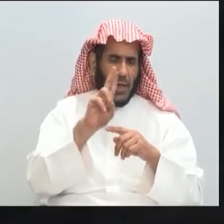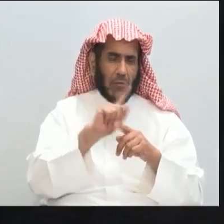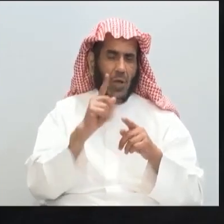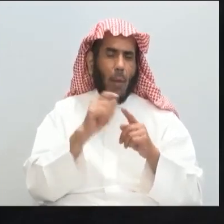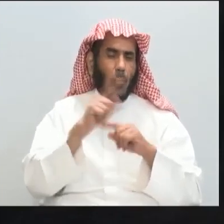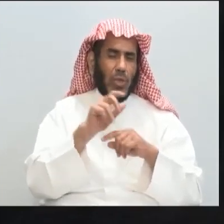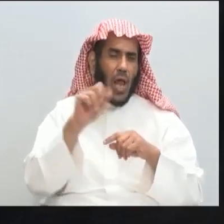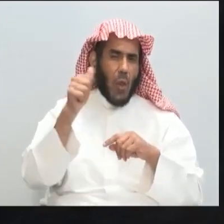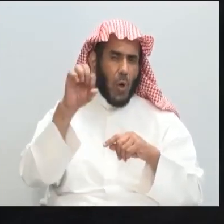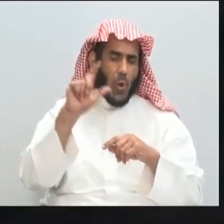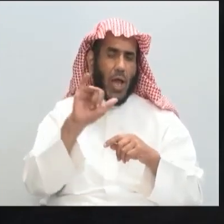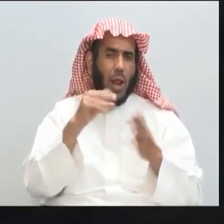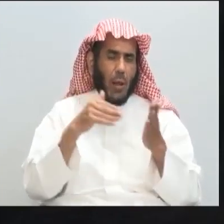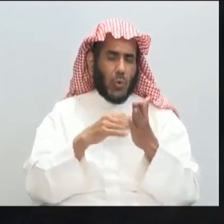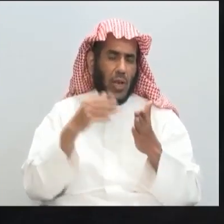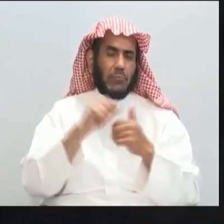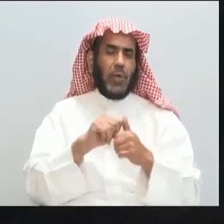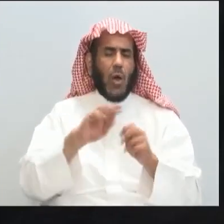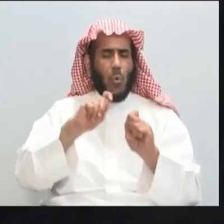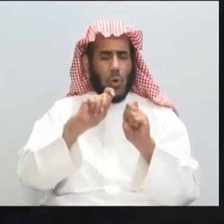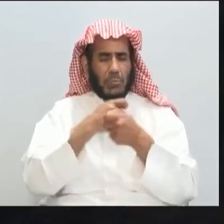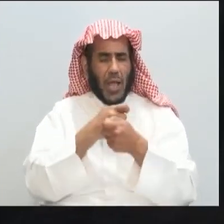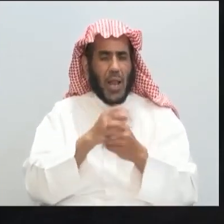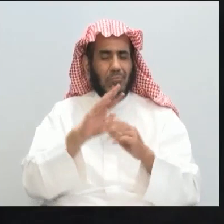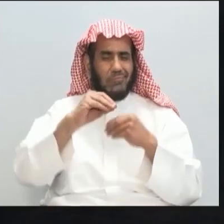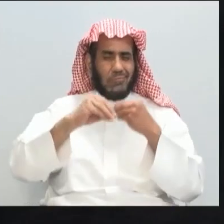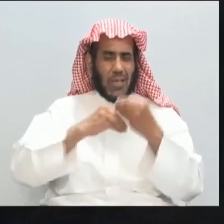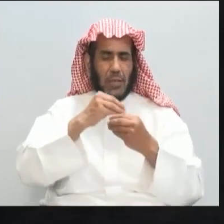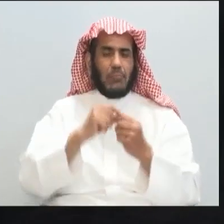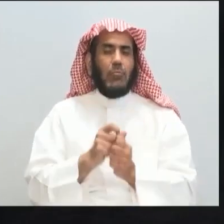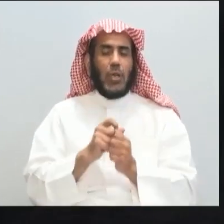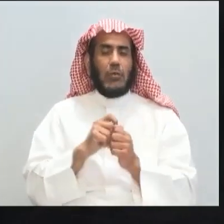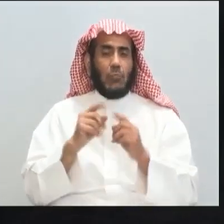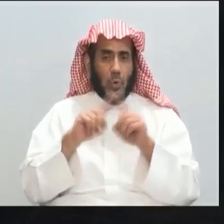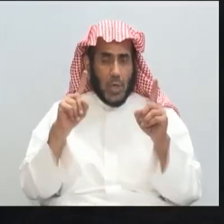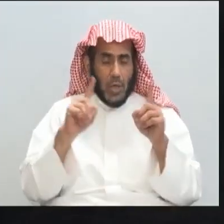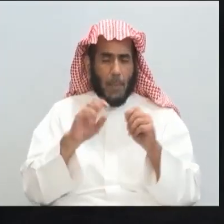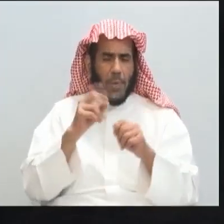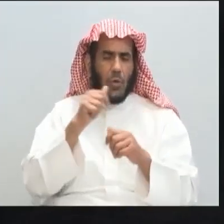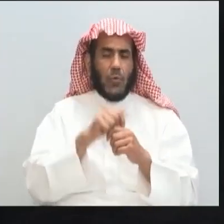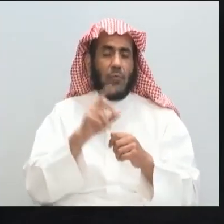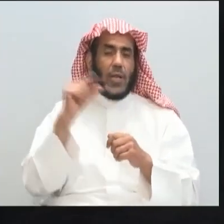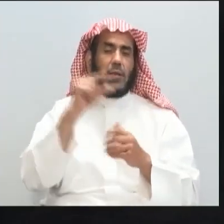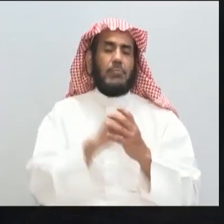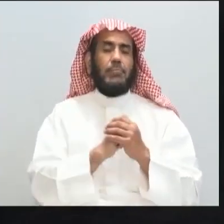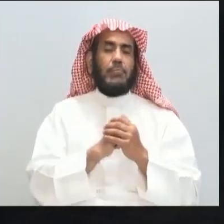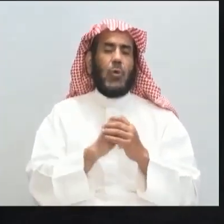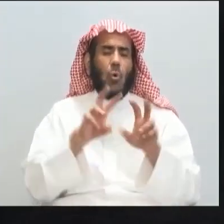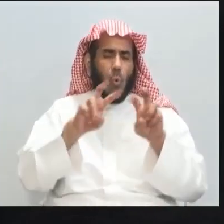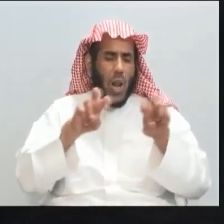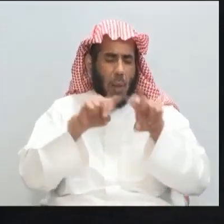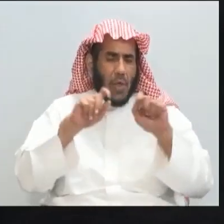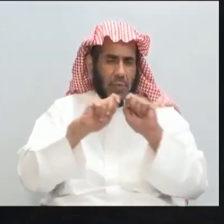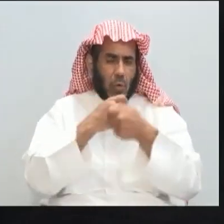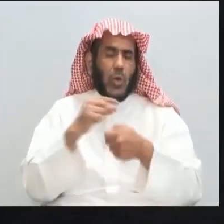معتله التي هي الالف والواو والياء او ابدال معنى تغيرت مبدله تغيرت بعض الحروف في في الكلام والبحث في في